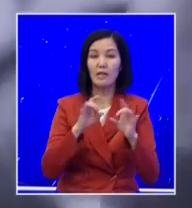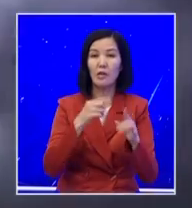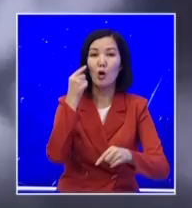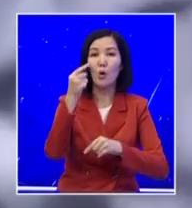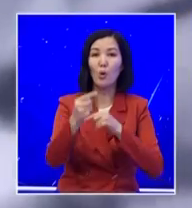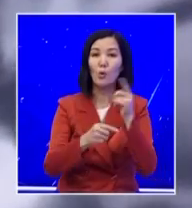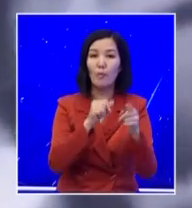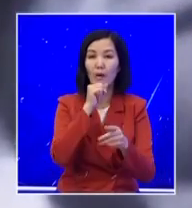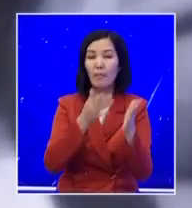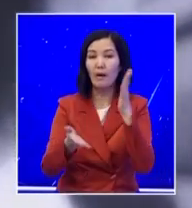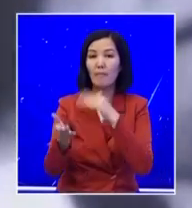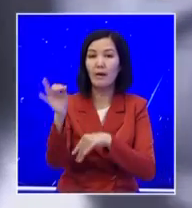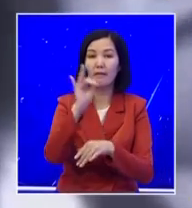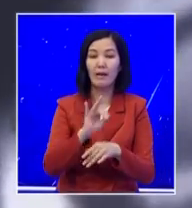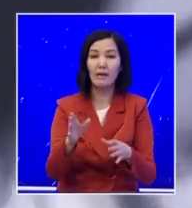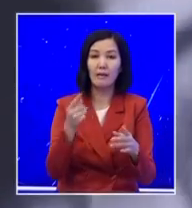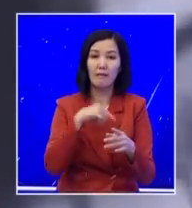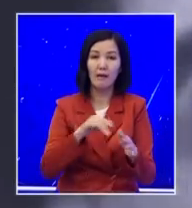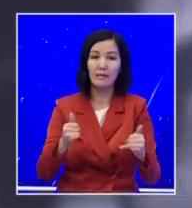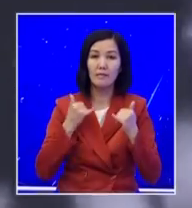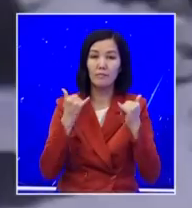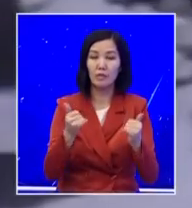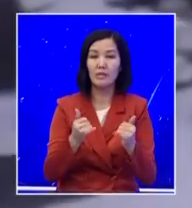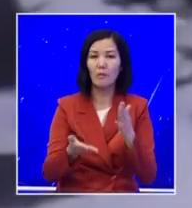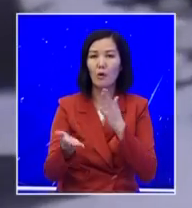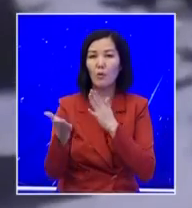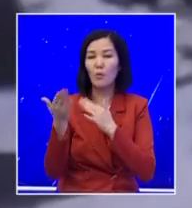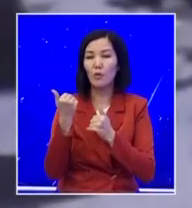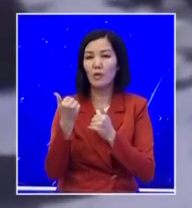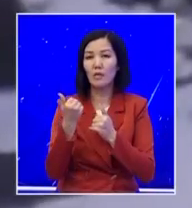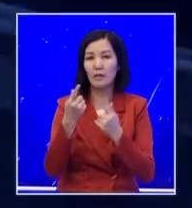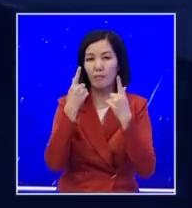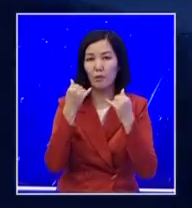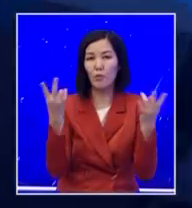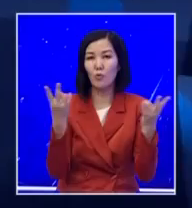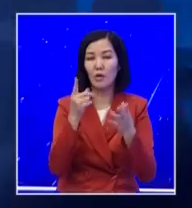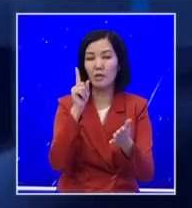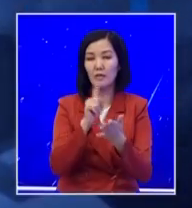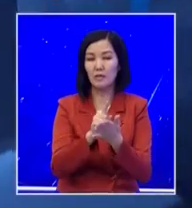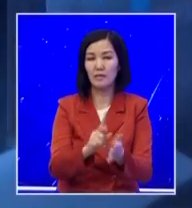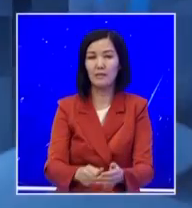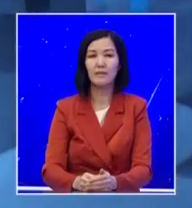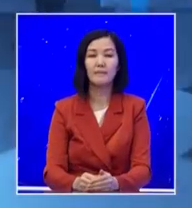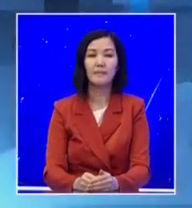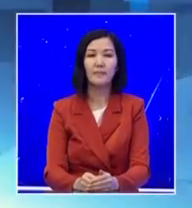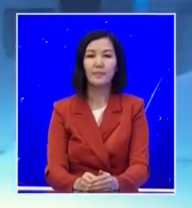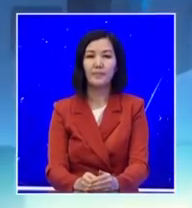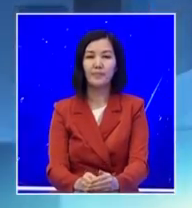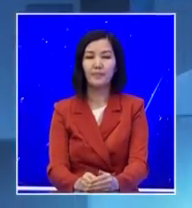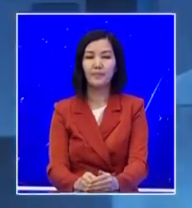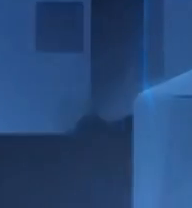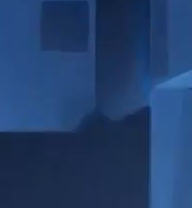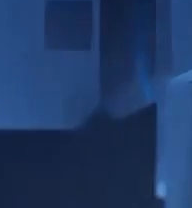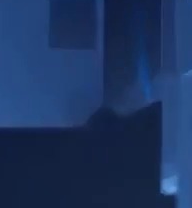баба тарихына тағзым жасап, өткеннен сабақ алып отыруы тиіс. Құрманжан Қасымжанұлы, Ерболат